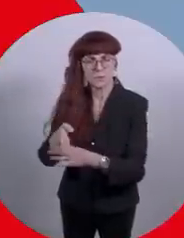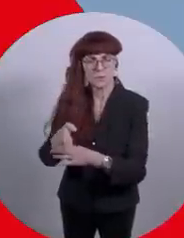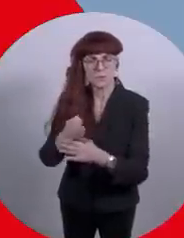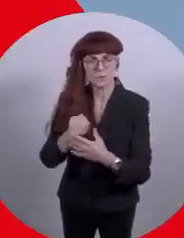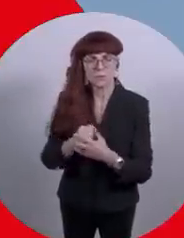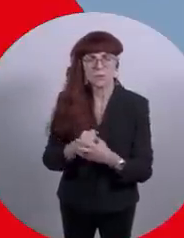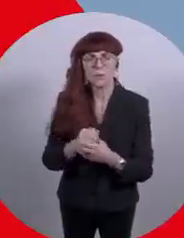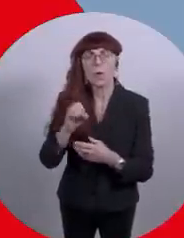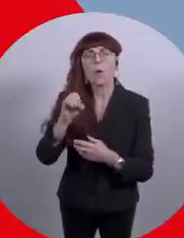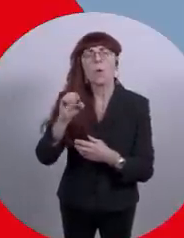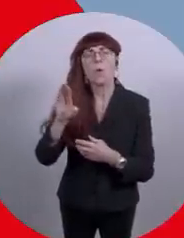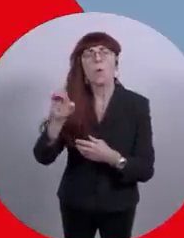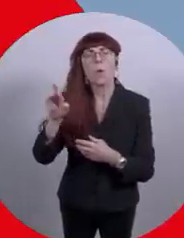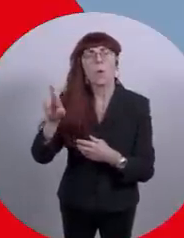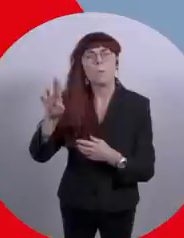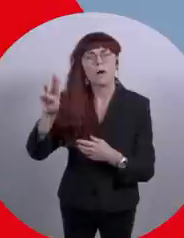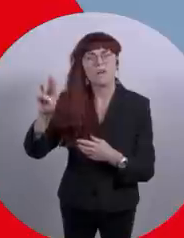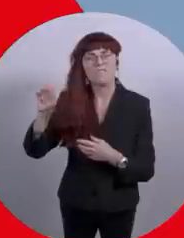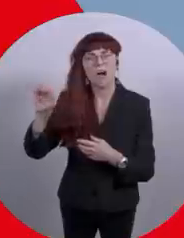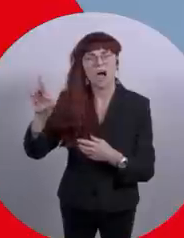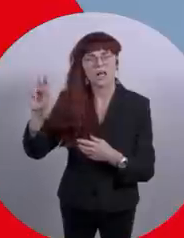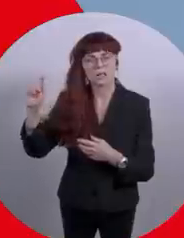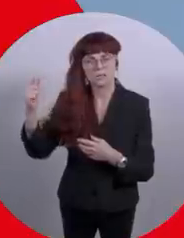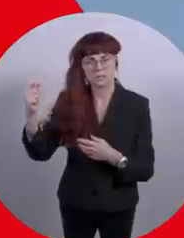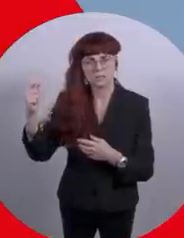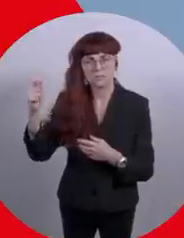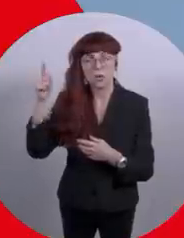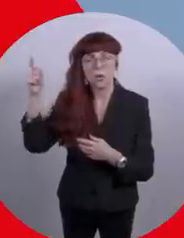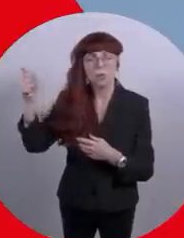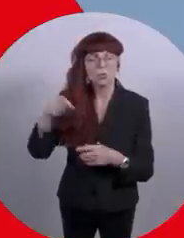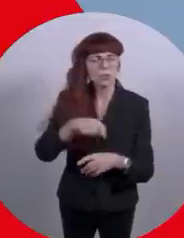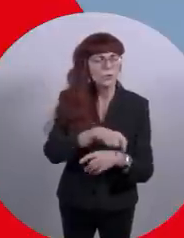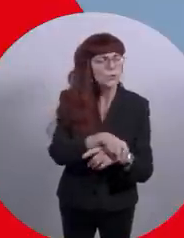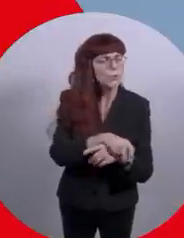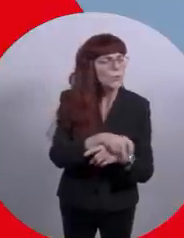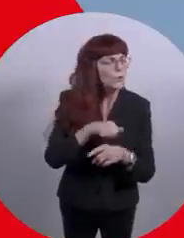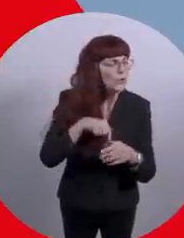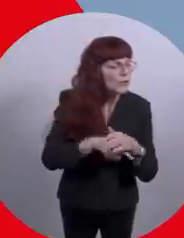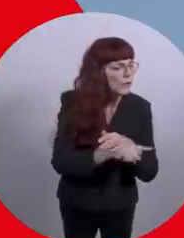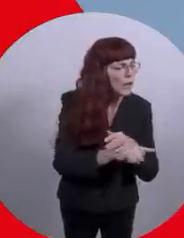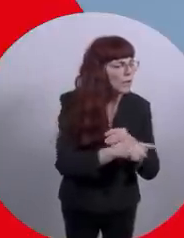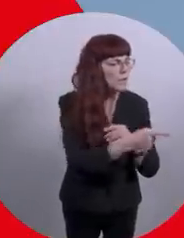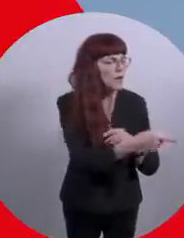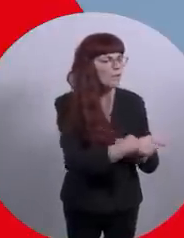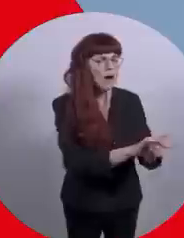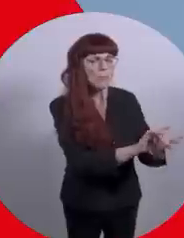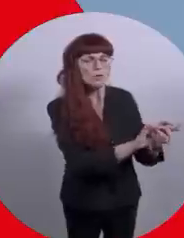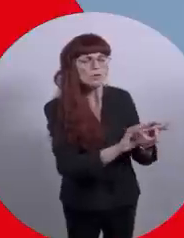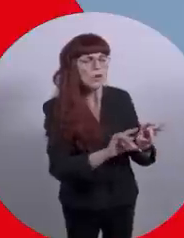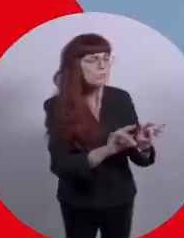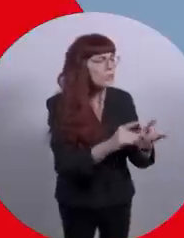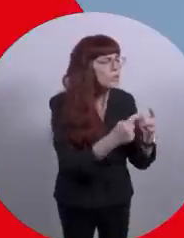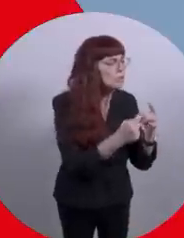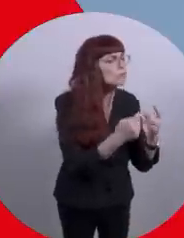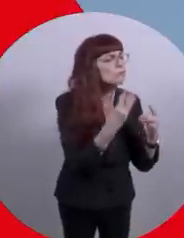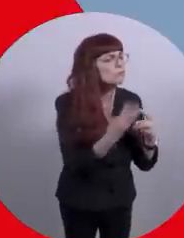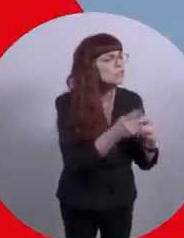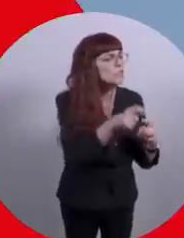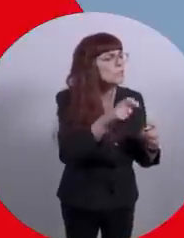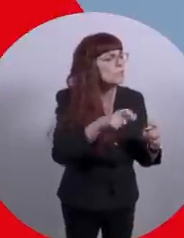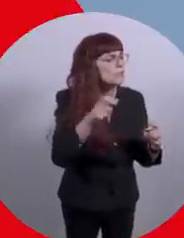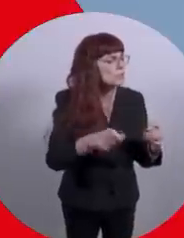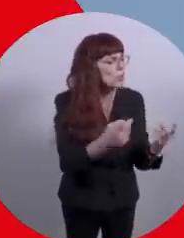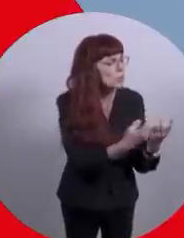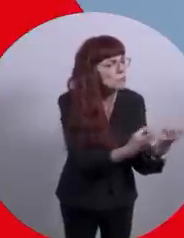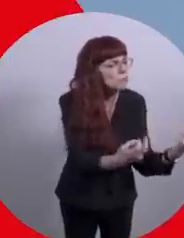in die Küche gegangen habe dort auch gesehen und habe geredet mit dem Beschäftigten ungefähr 40 an der Zahl in der Küche